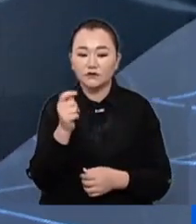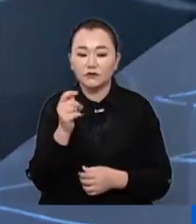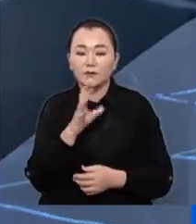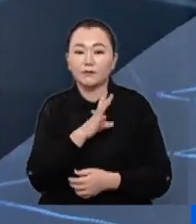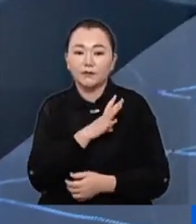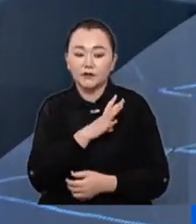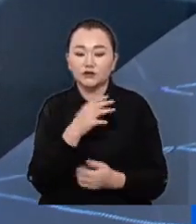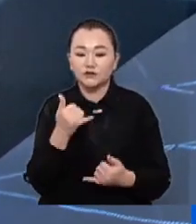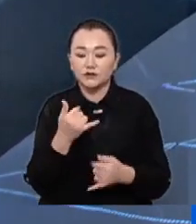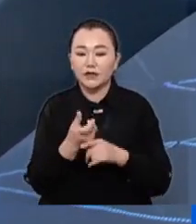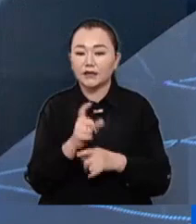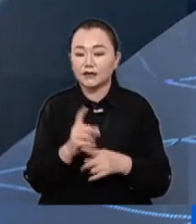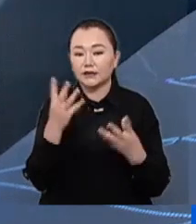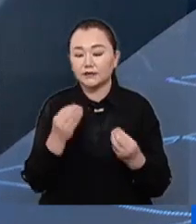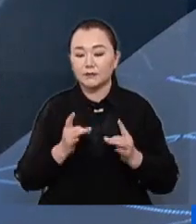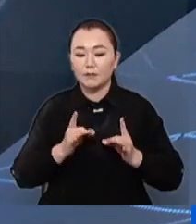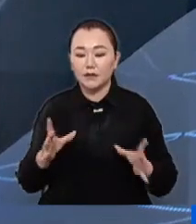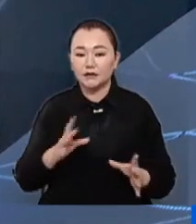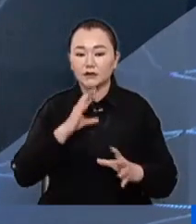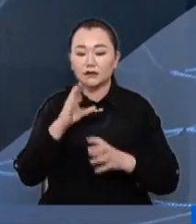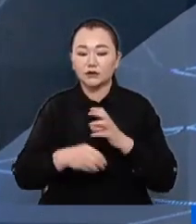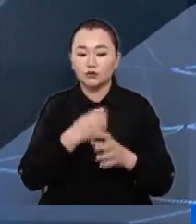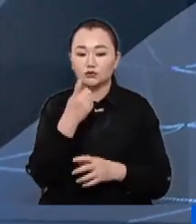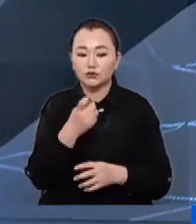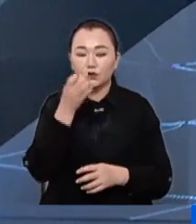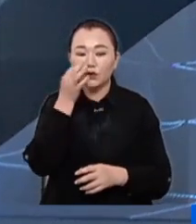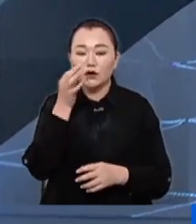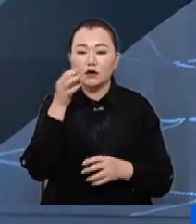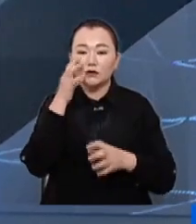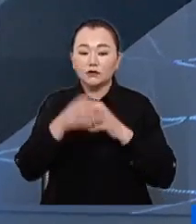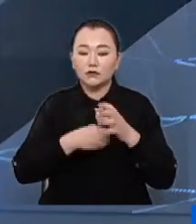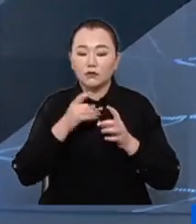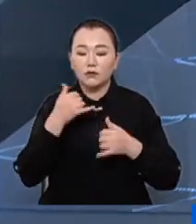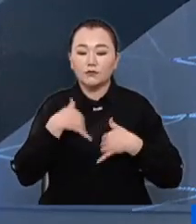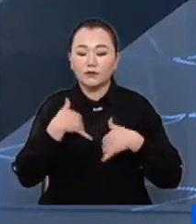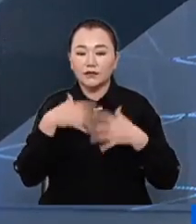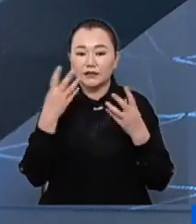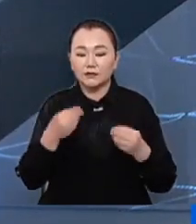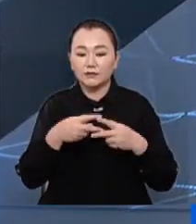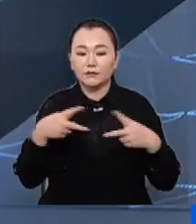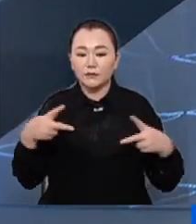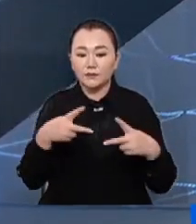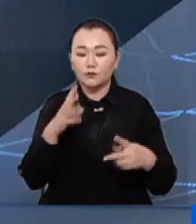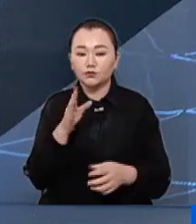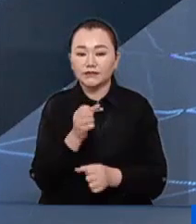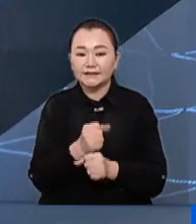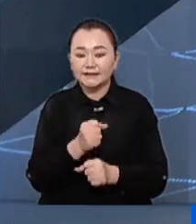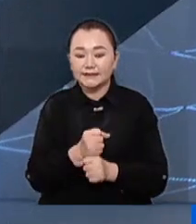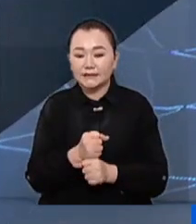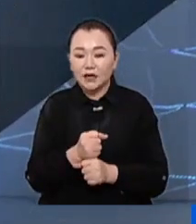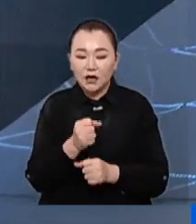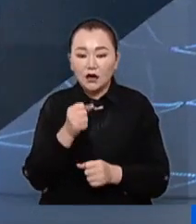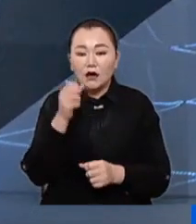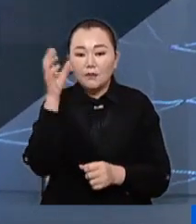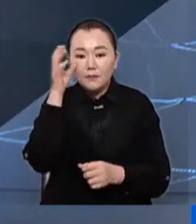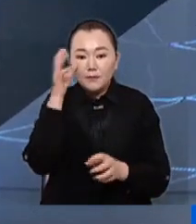тойланатын. Енді бұл мереке әлемнің 100-ден аса елі атап өтетін дүниежүзілік мұғалімдер күнімен сәйкестендіріліп отыр. Ал оқу